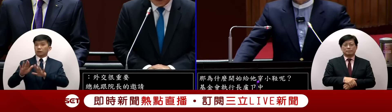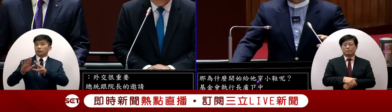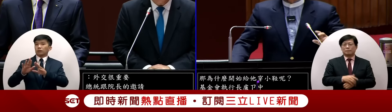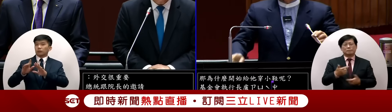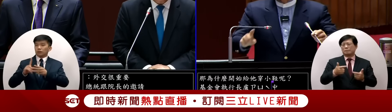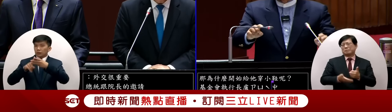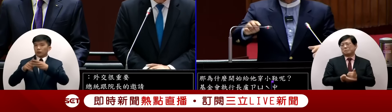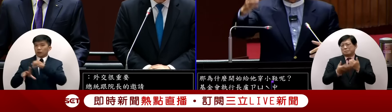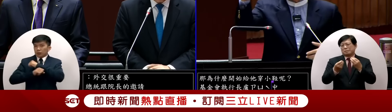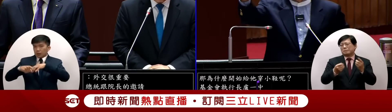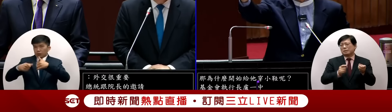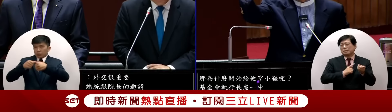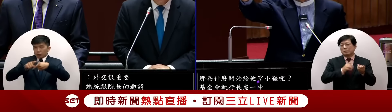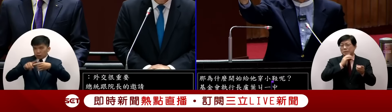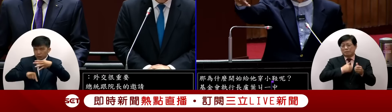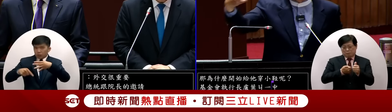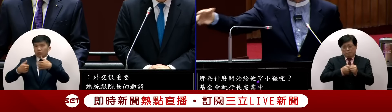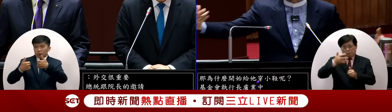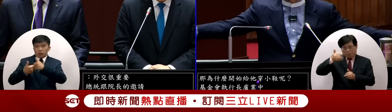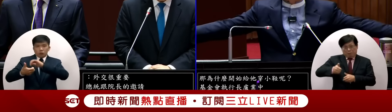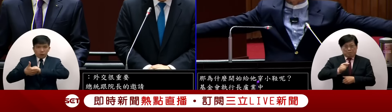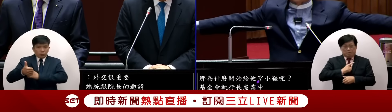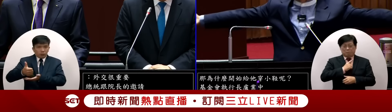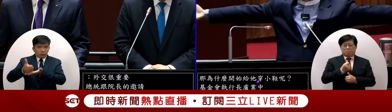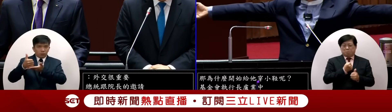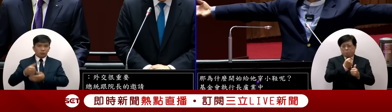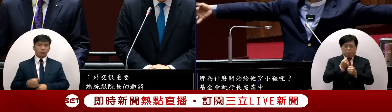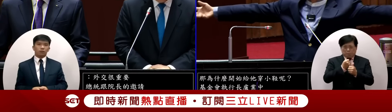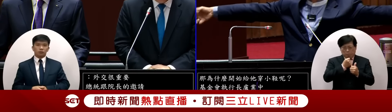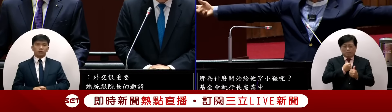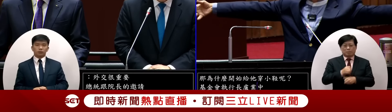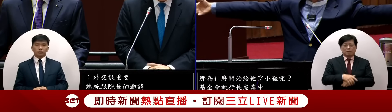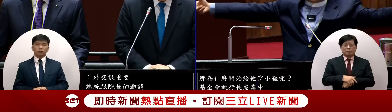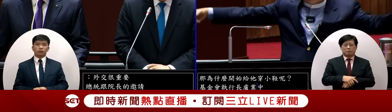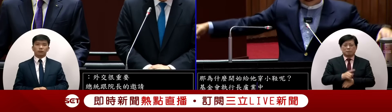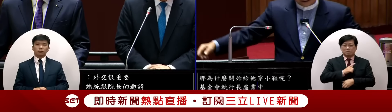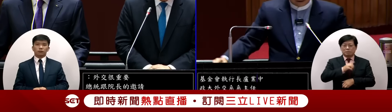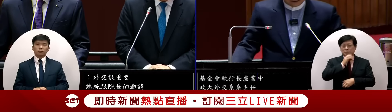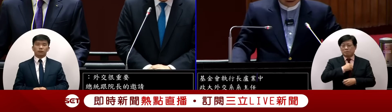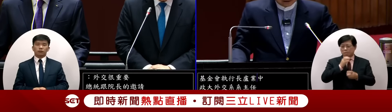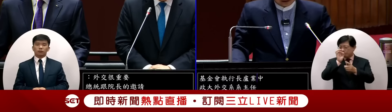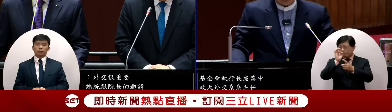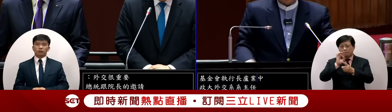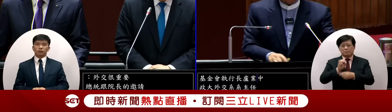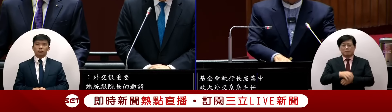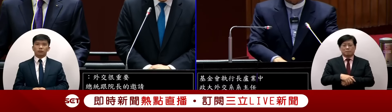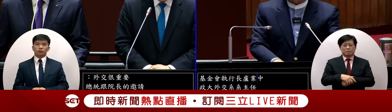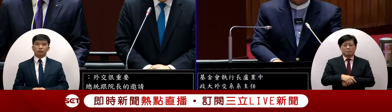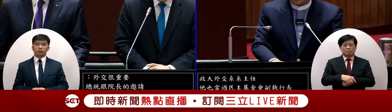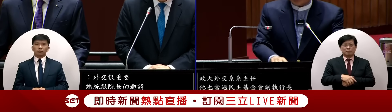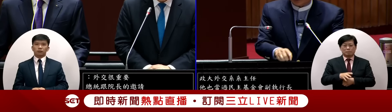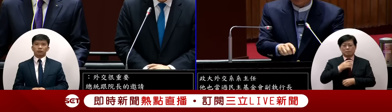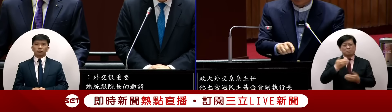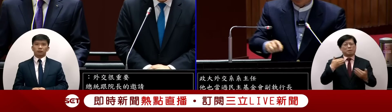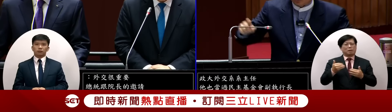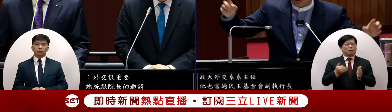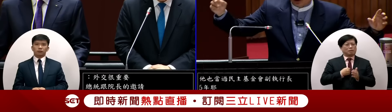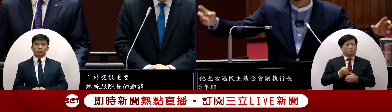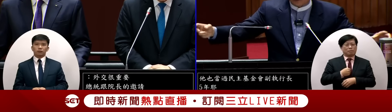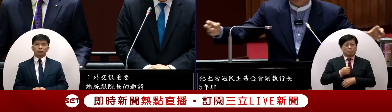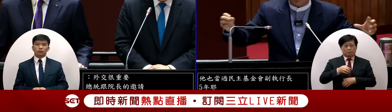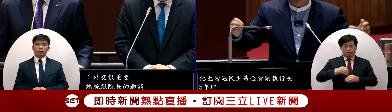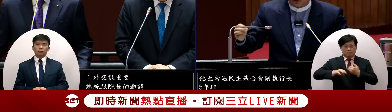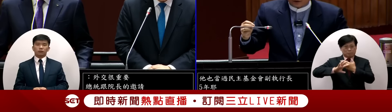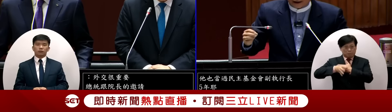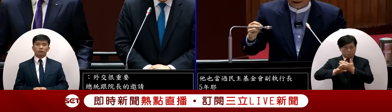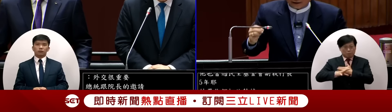会的决定。 没有尊重你副董事长在那里，一手在那里嚷啊，你在那里嚷啊，很清楚看得到。现在国